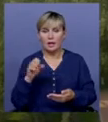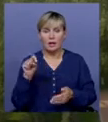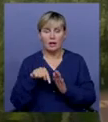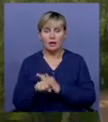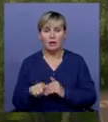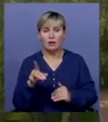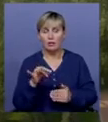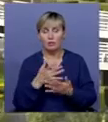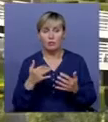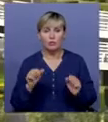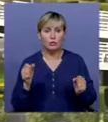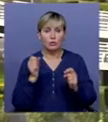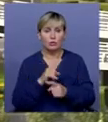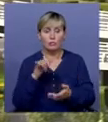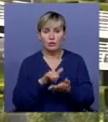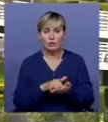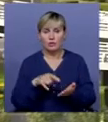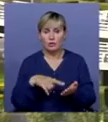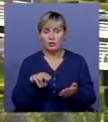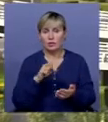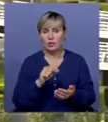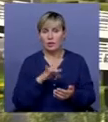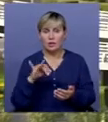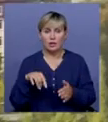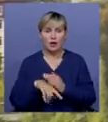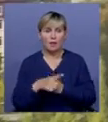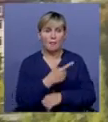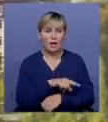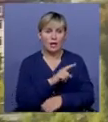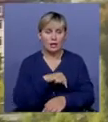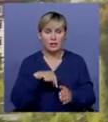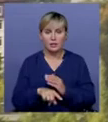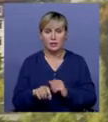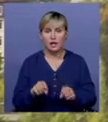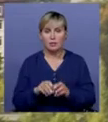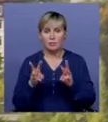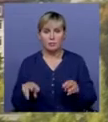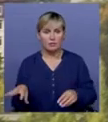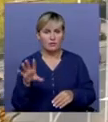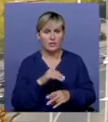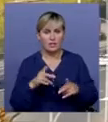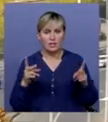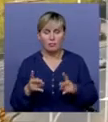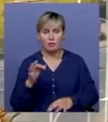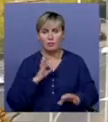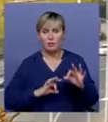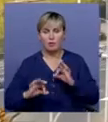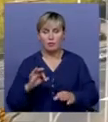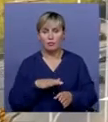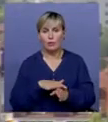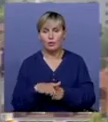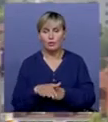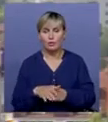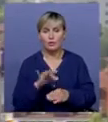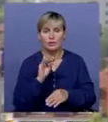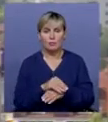наличии медикаментов можно в приложении dary.kz. А вот больницы и поликлиники обеспечены всеми необходимыми препаратами в полном объеме,